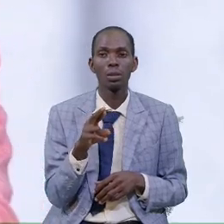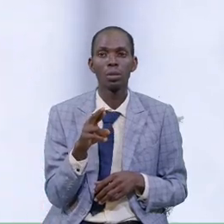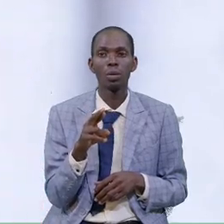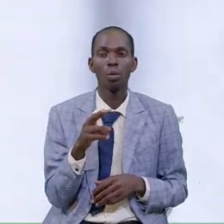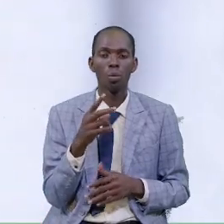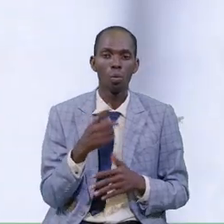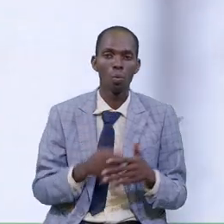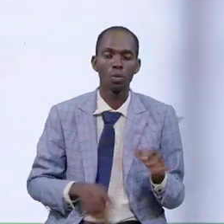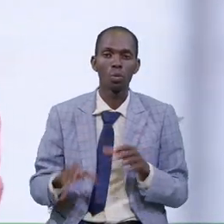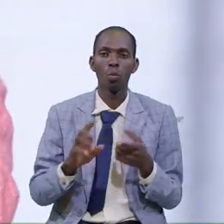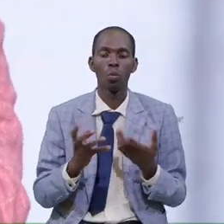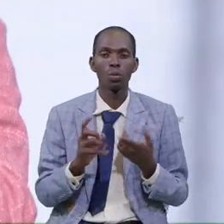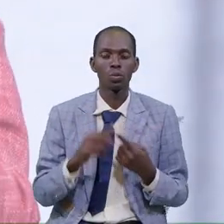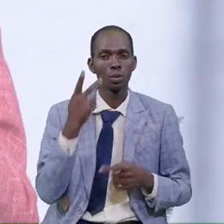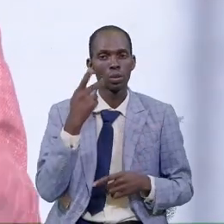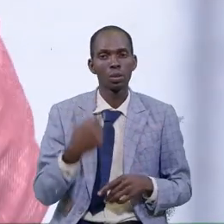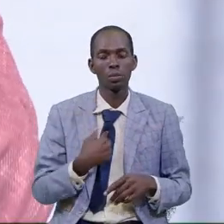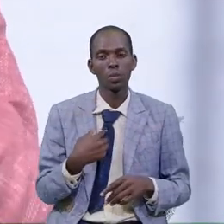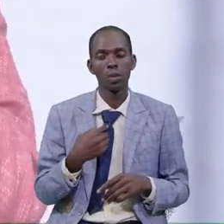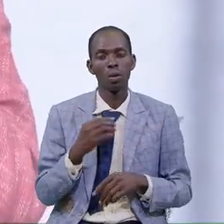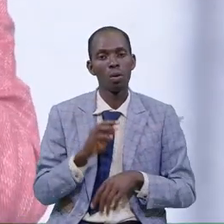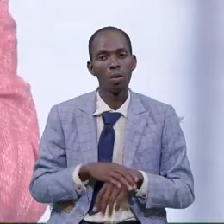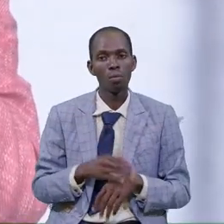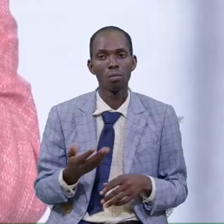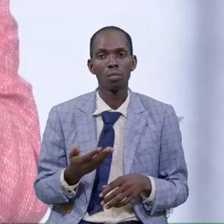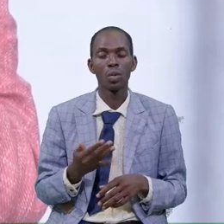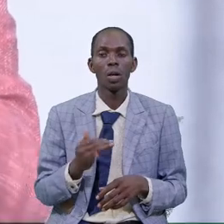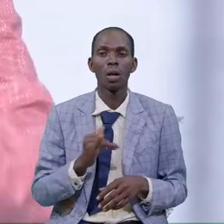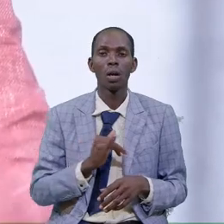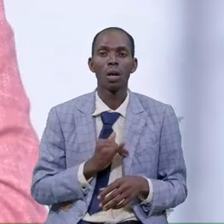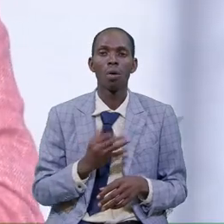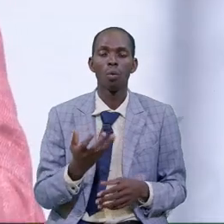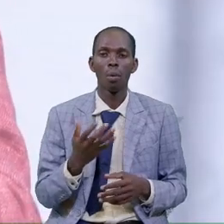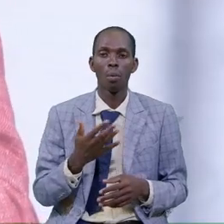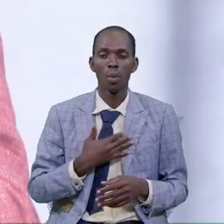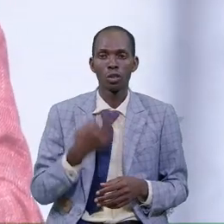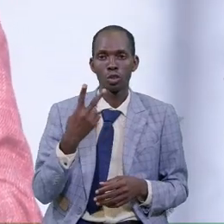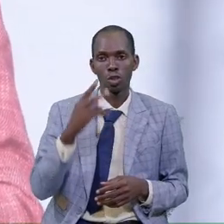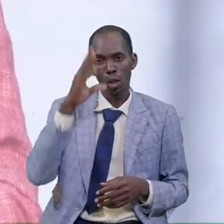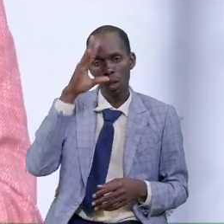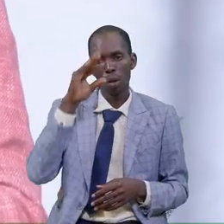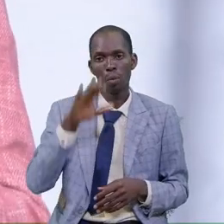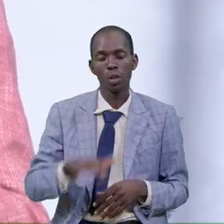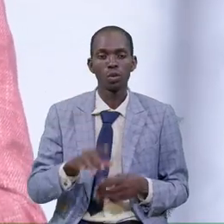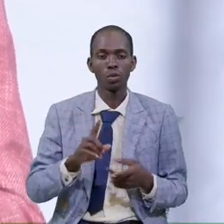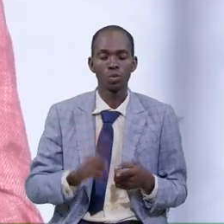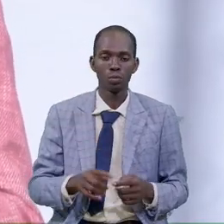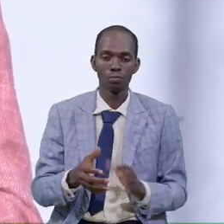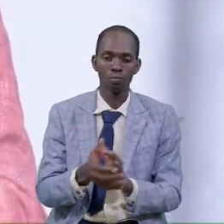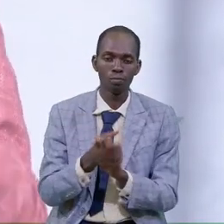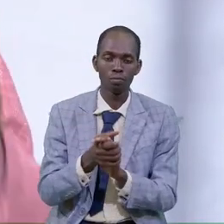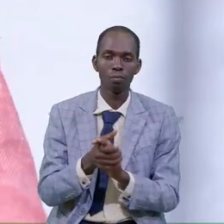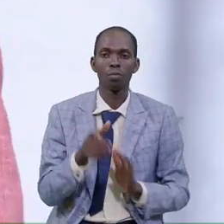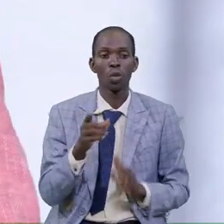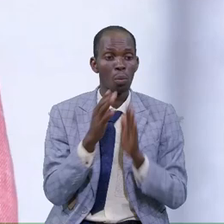voulez vous voir? Il dit, je veux que mes deux garçons vous serrent la main. J'ai dit, c'est tout, pas de